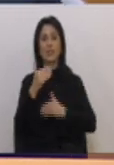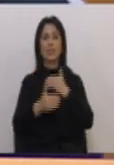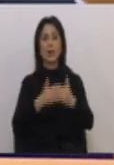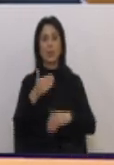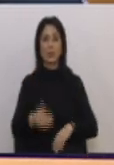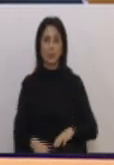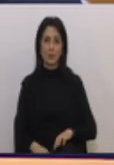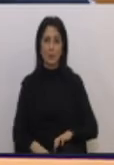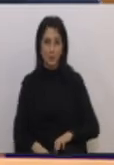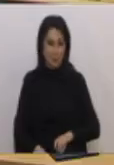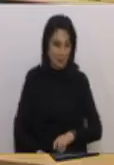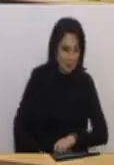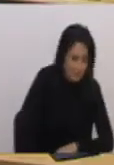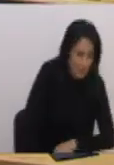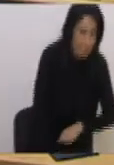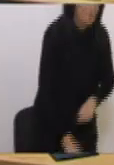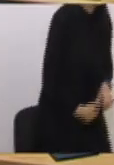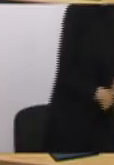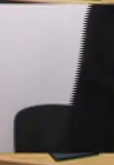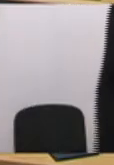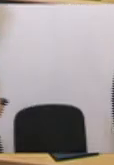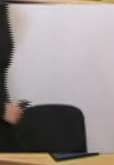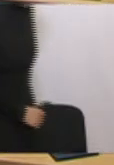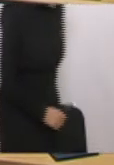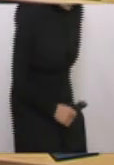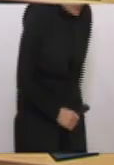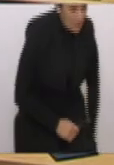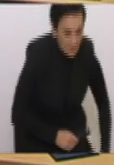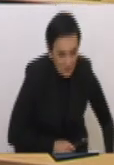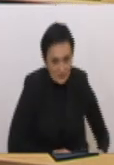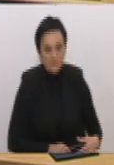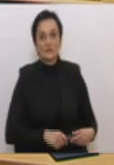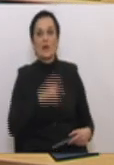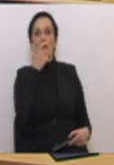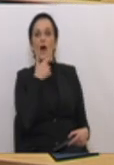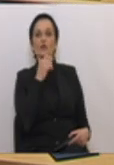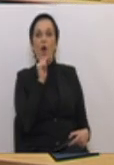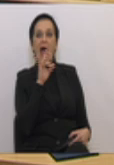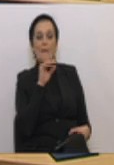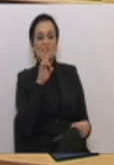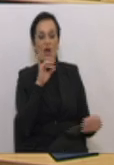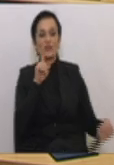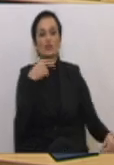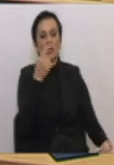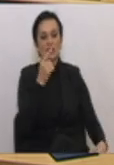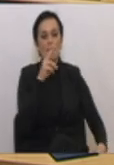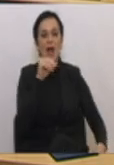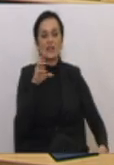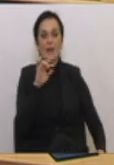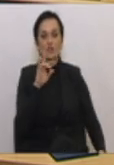წარმატებას. დიდი მადლობა. ბატონი არმაზ ახვლედიანი, შემდეგ ბატონი პაატა მანდიოლოზი.